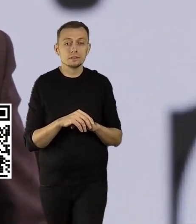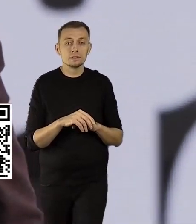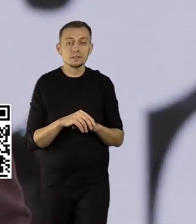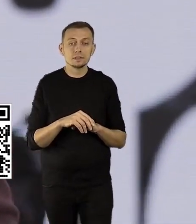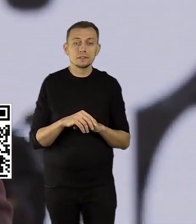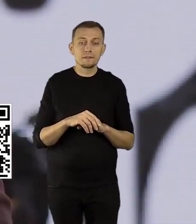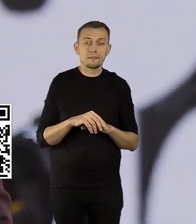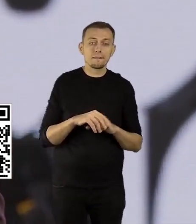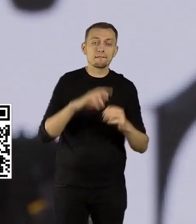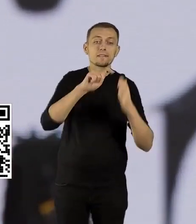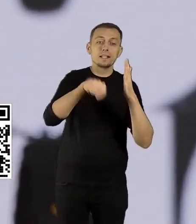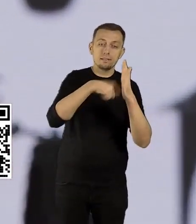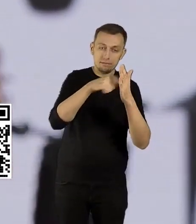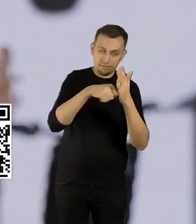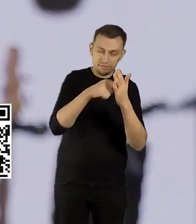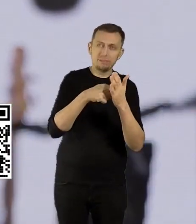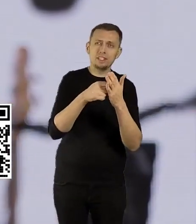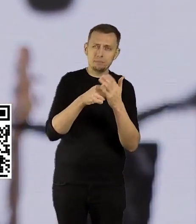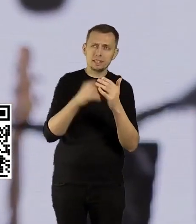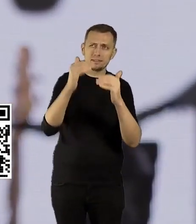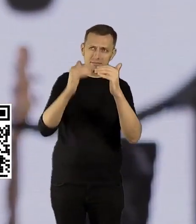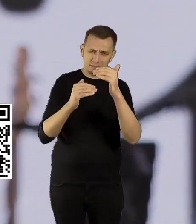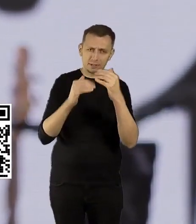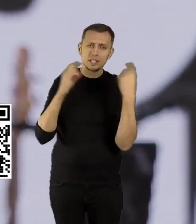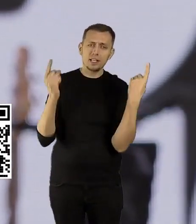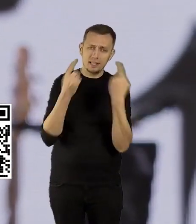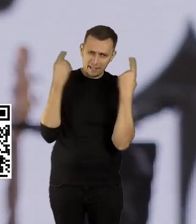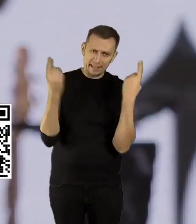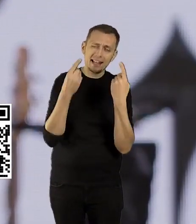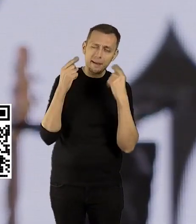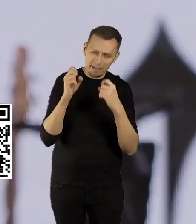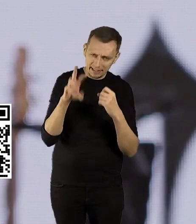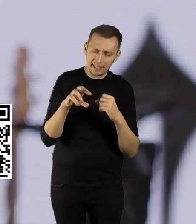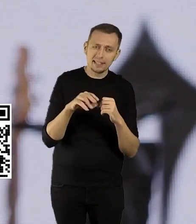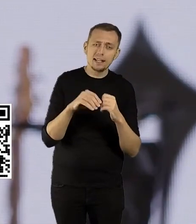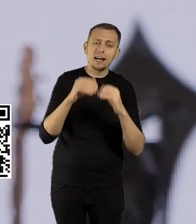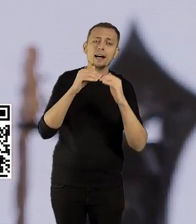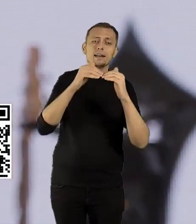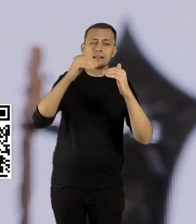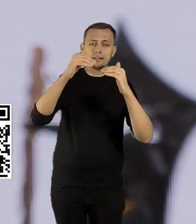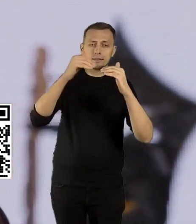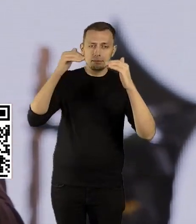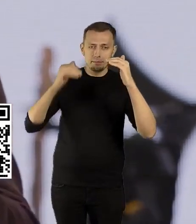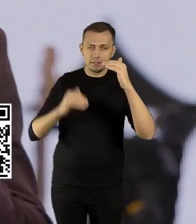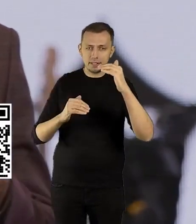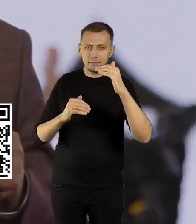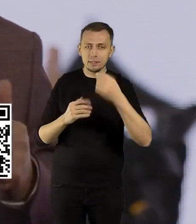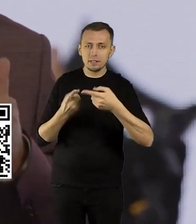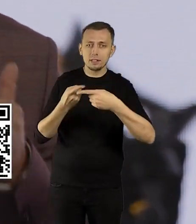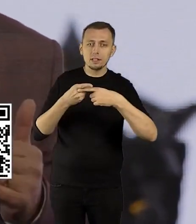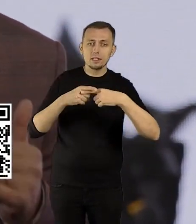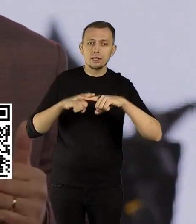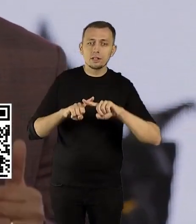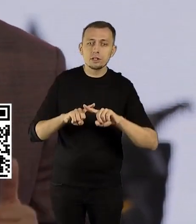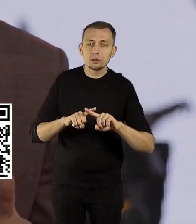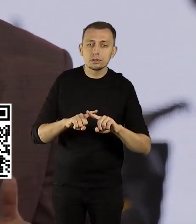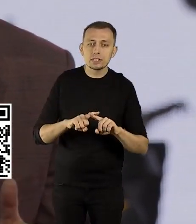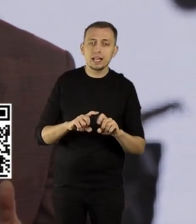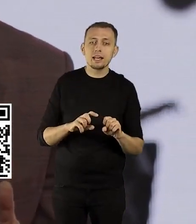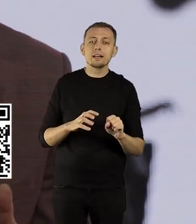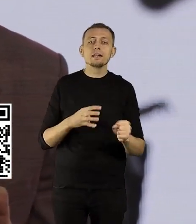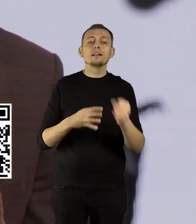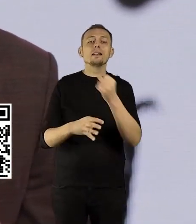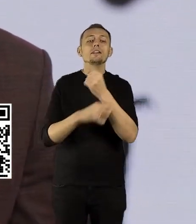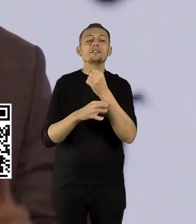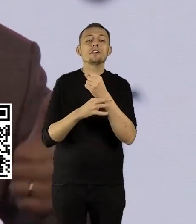Wiem. Ale zaraz za tą reklamą jest krótkie 90-sekundowe przesłanie Ewangelii, bo nie trzeba dużo mówić, żeby